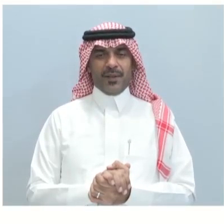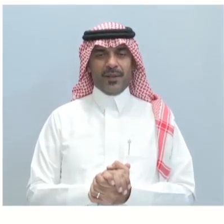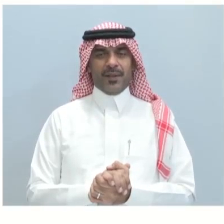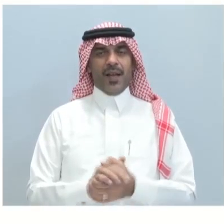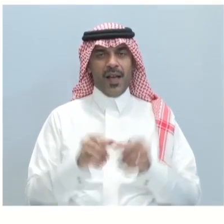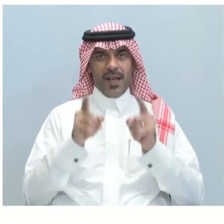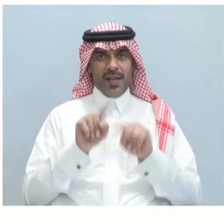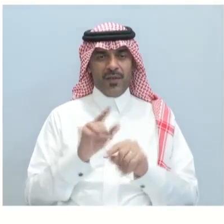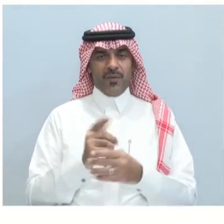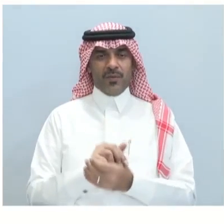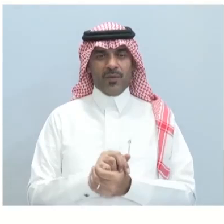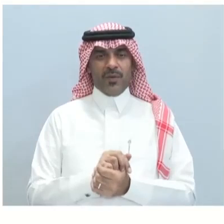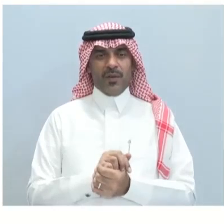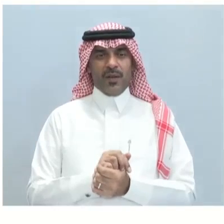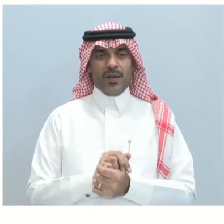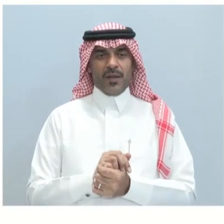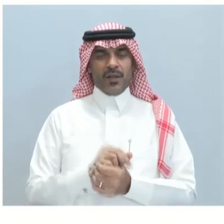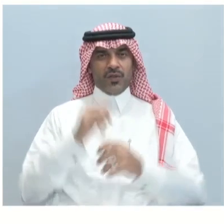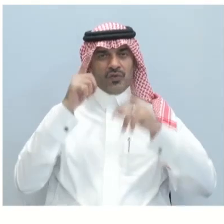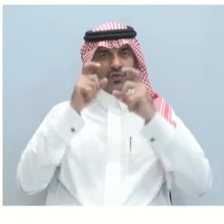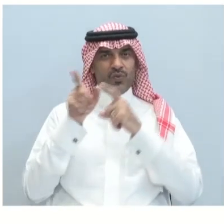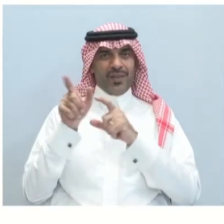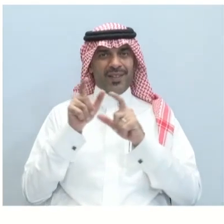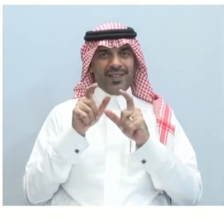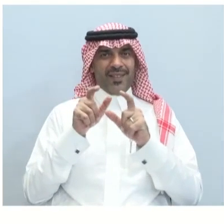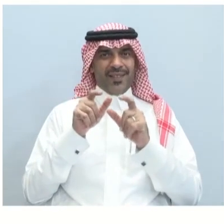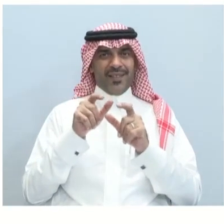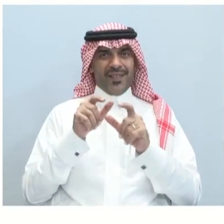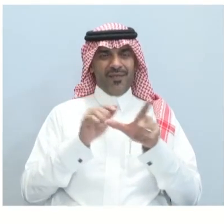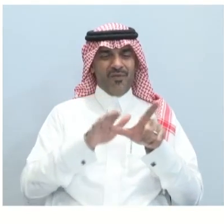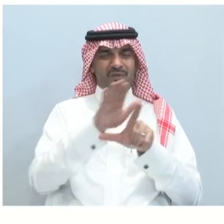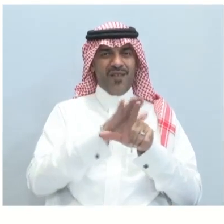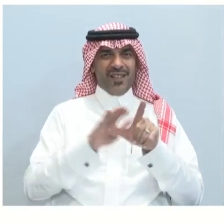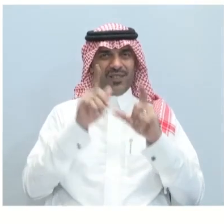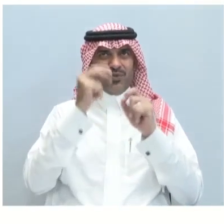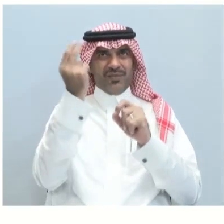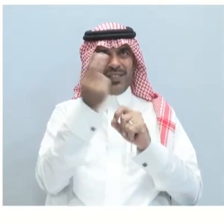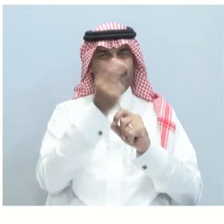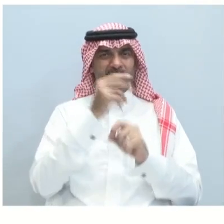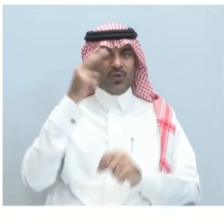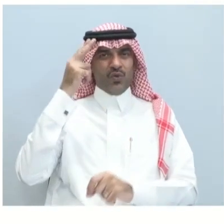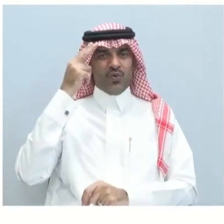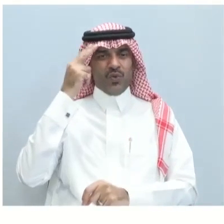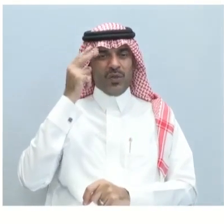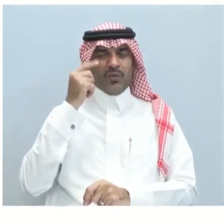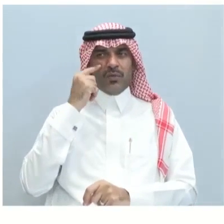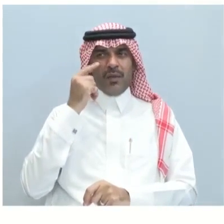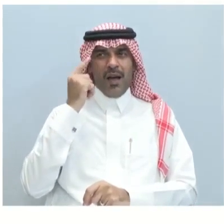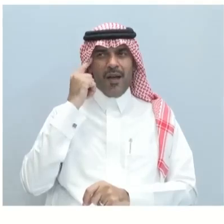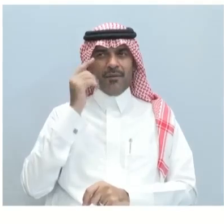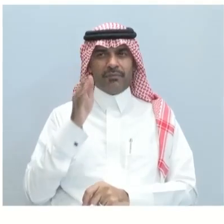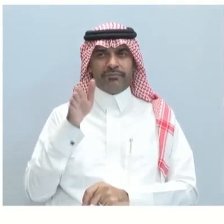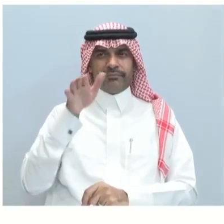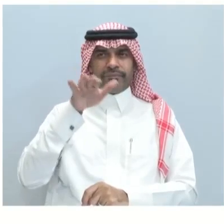ايضا لاحظوا معي خريطه هذه الخريطه امامكم يظهر عليها مظاهر السطح لوطن